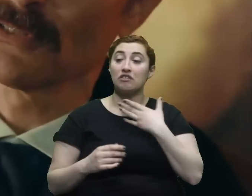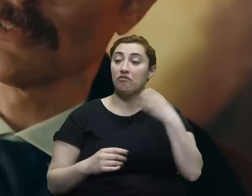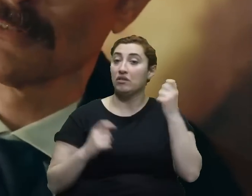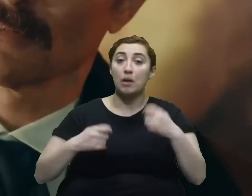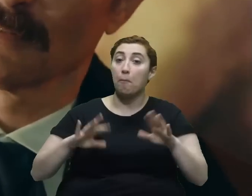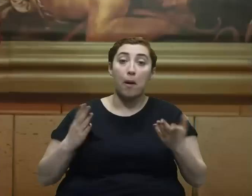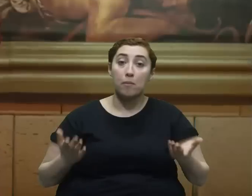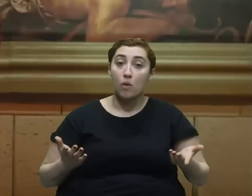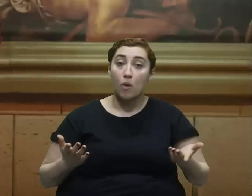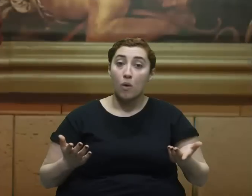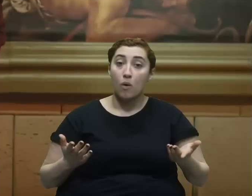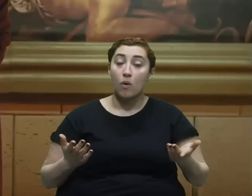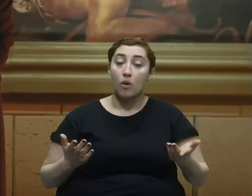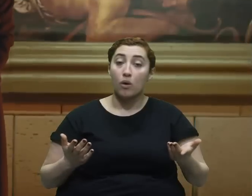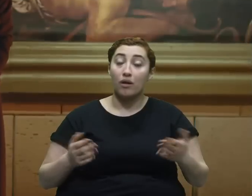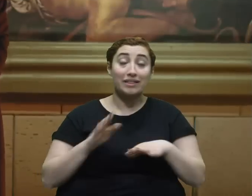edemiyor.